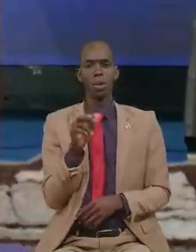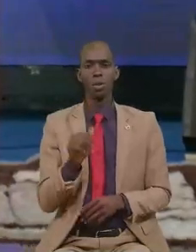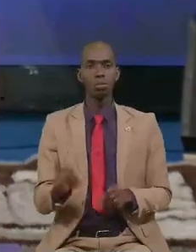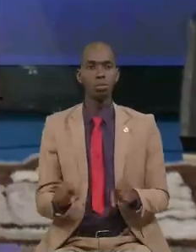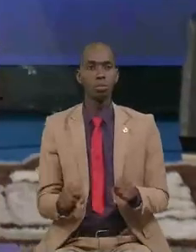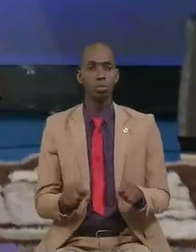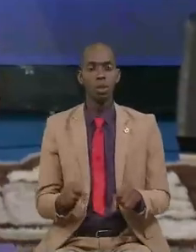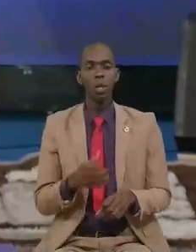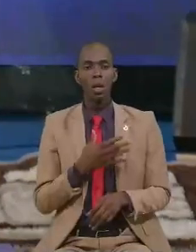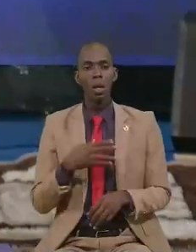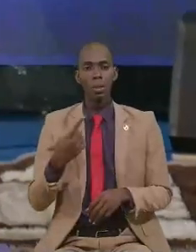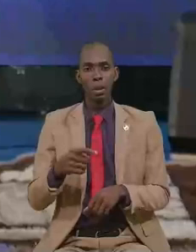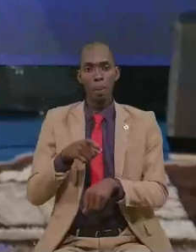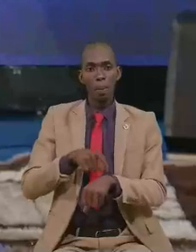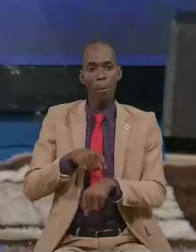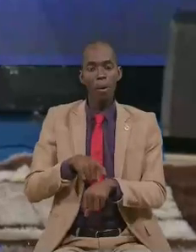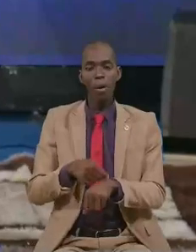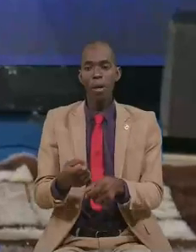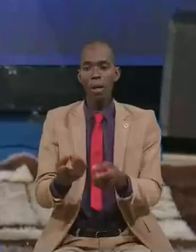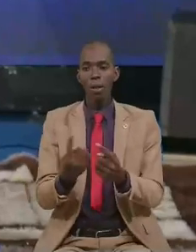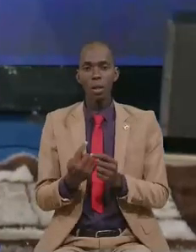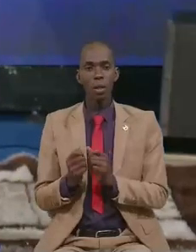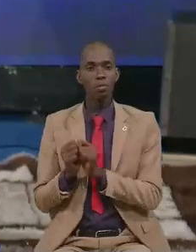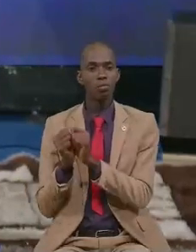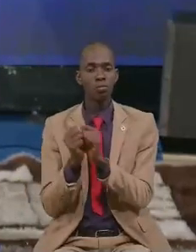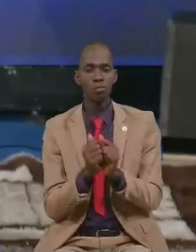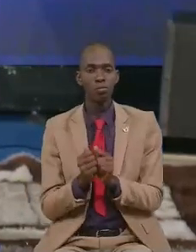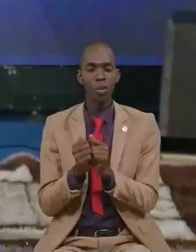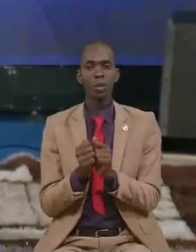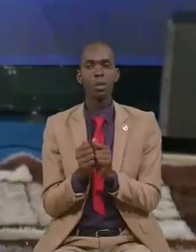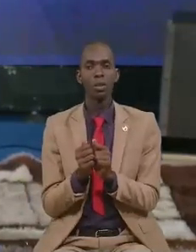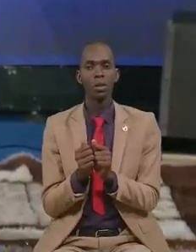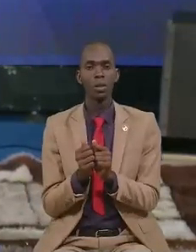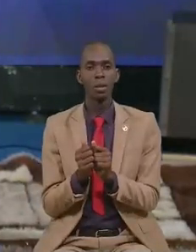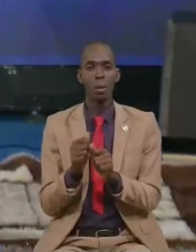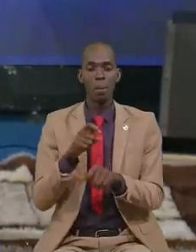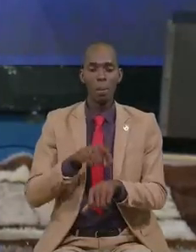eaux s'approchèrent les uns des autres.